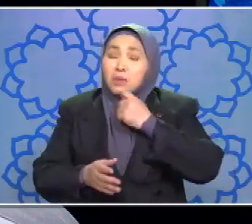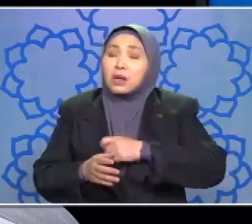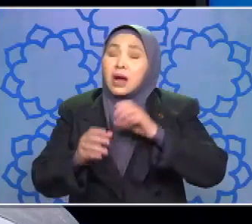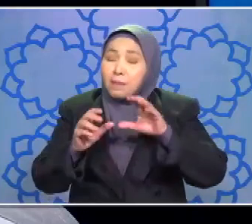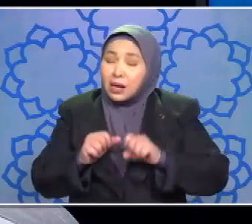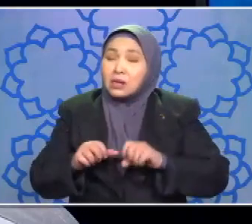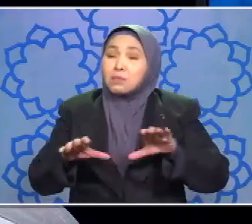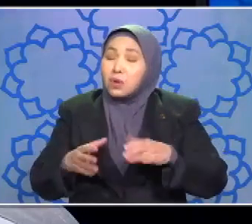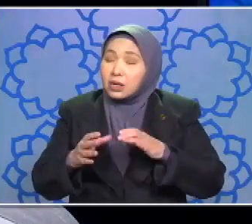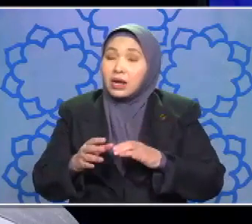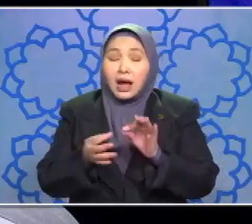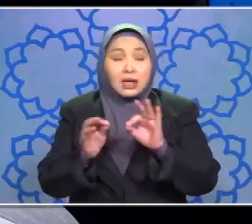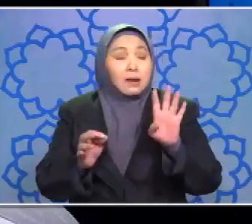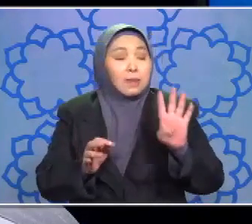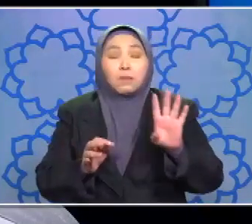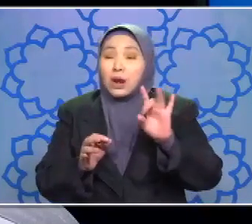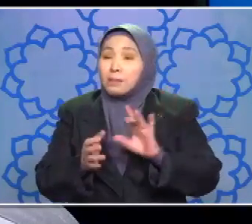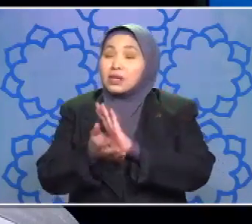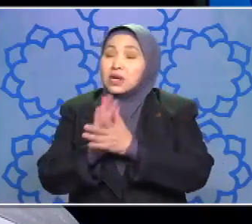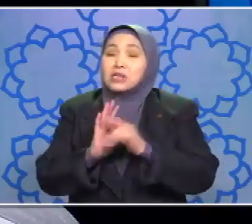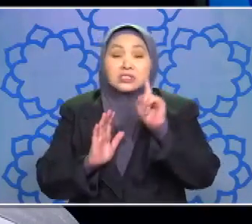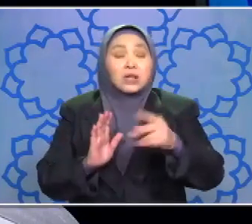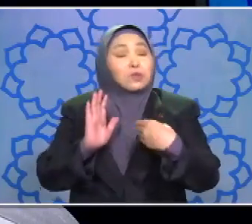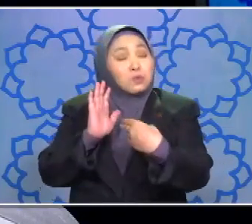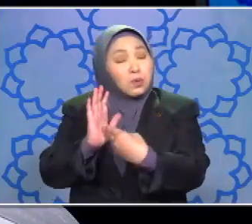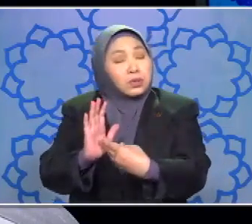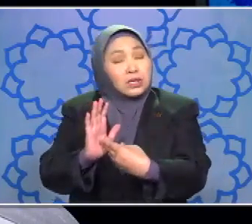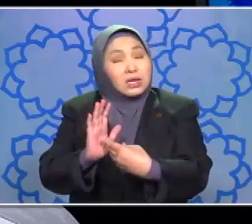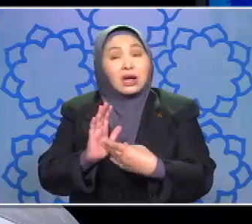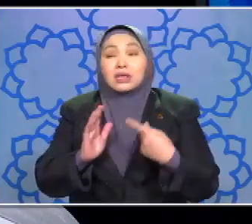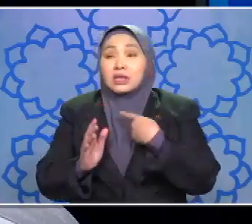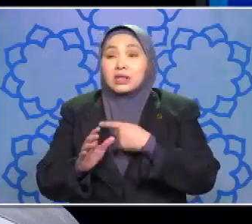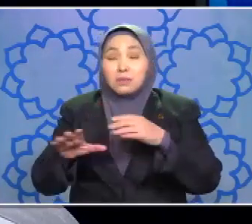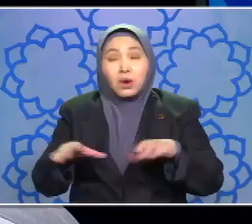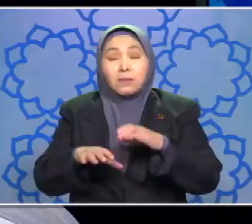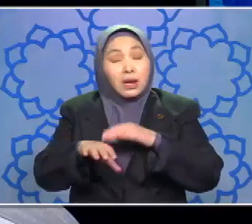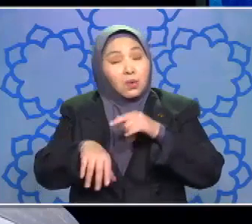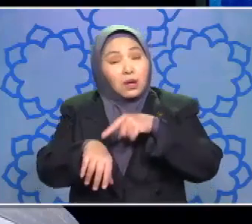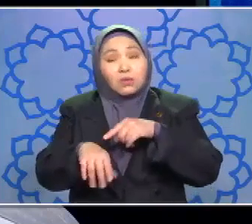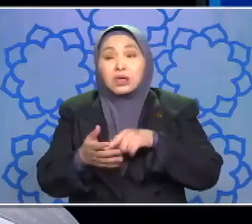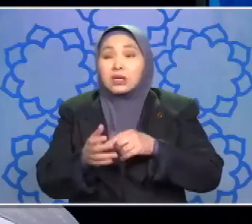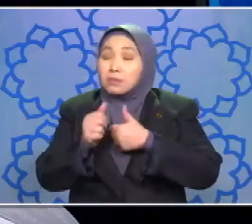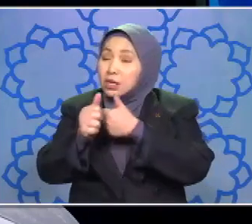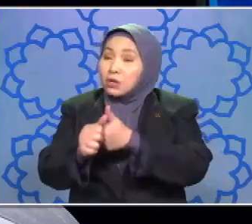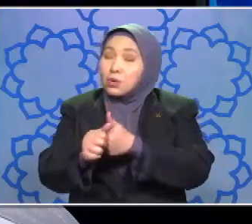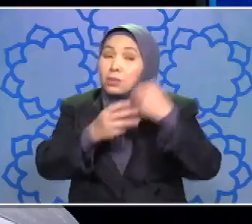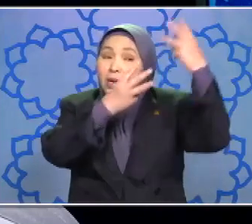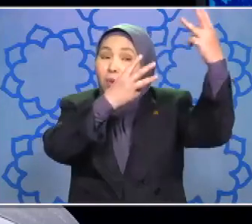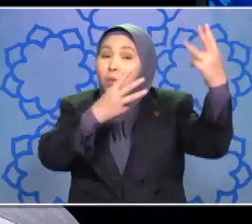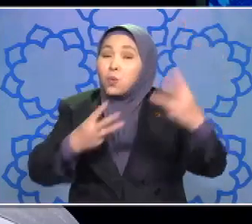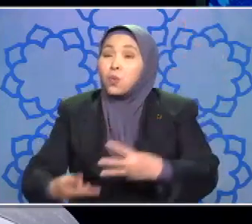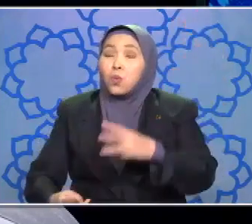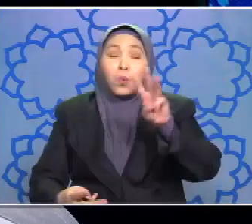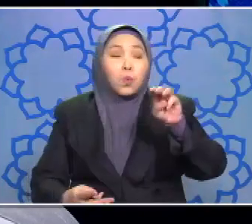dimanifestasikan? Ayat 48 sebagai satu bukti yang kita perlu lakukan pada waktu ini, mengikut kepada wahyu